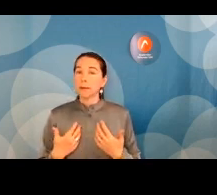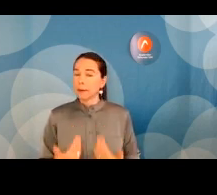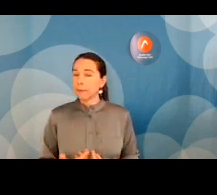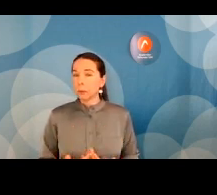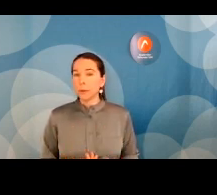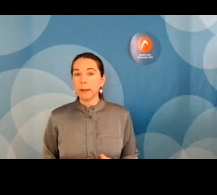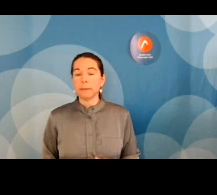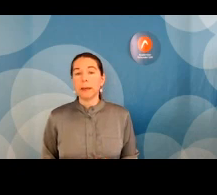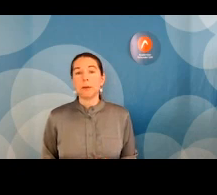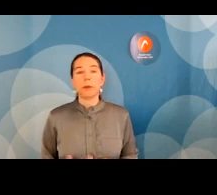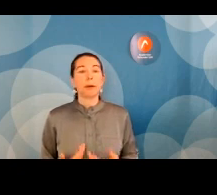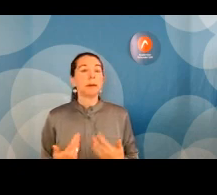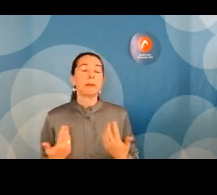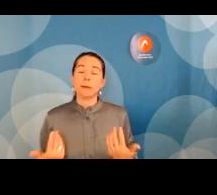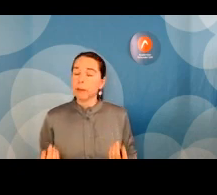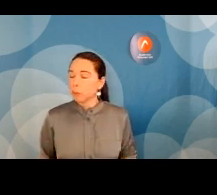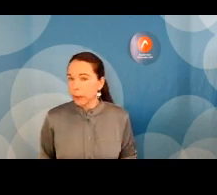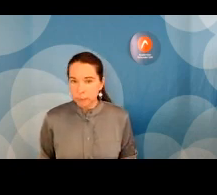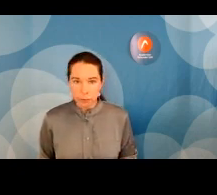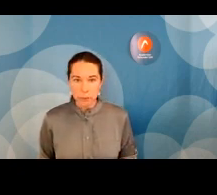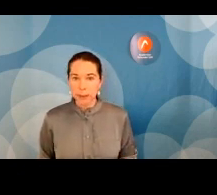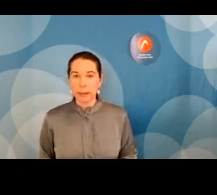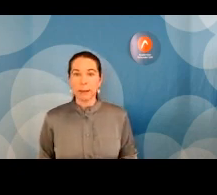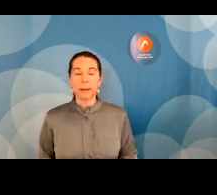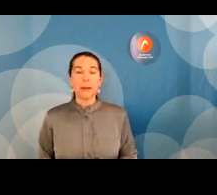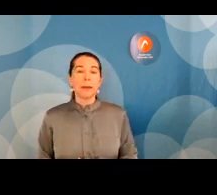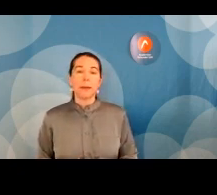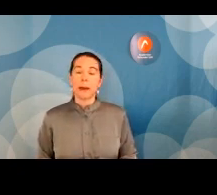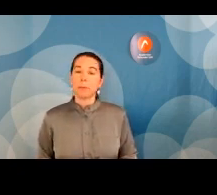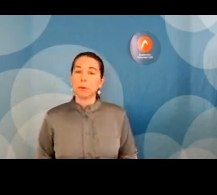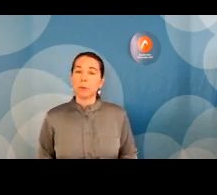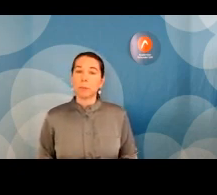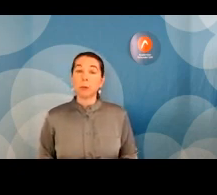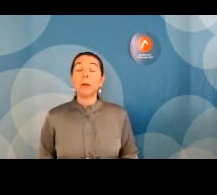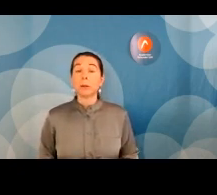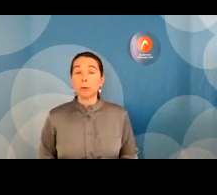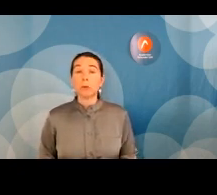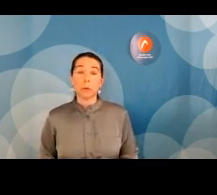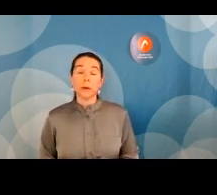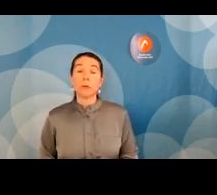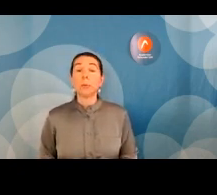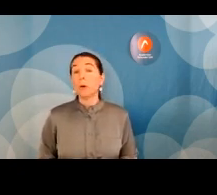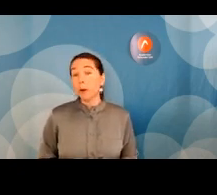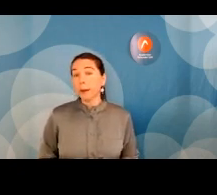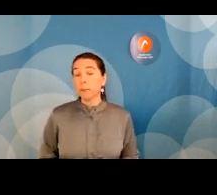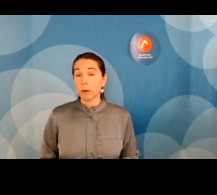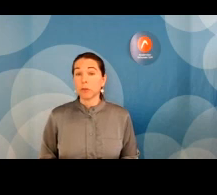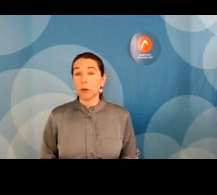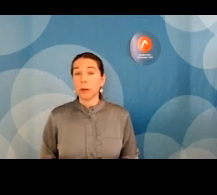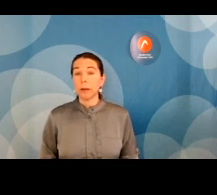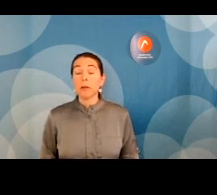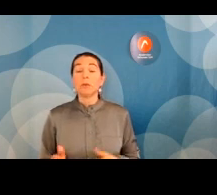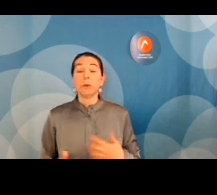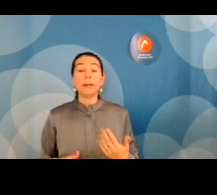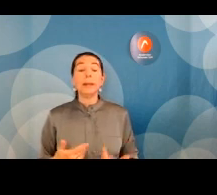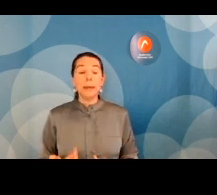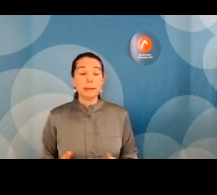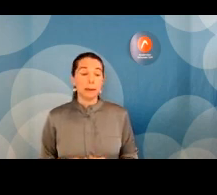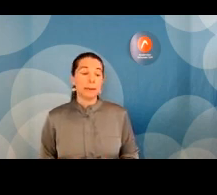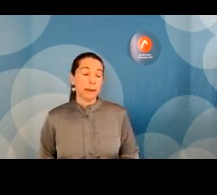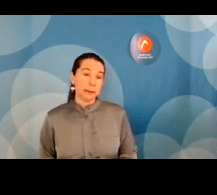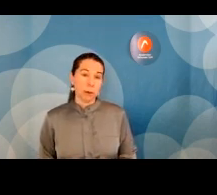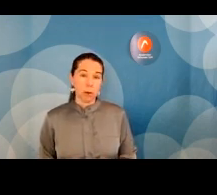det så att känner du dig inte inkluderad, känner du dig inte som en del i arbetsgruppen, då är det också svårt att få behålla den personalen. Så